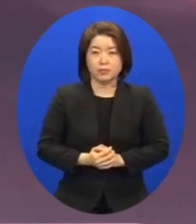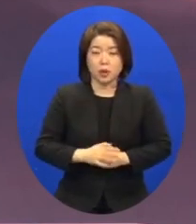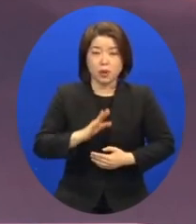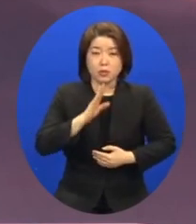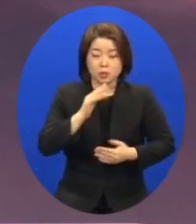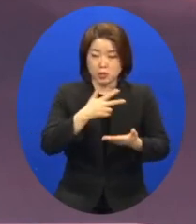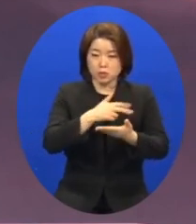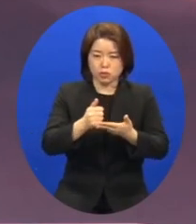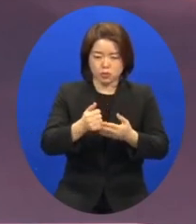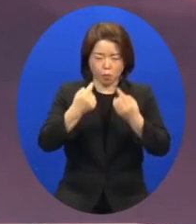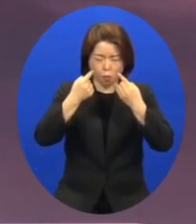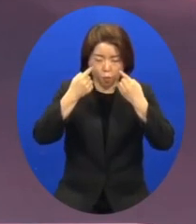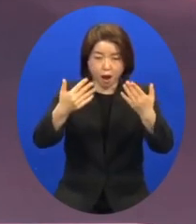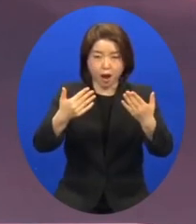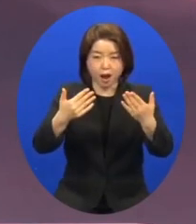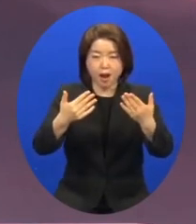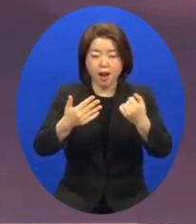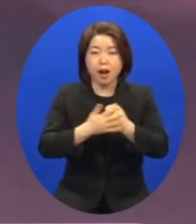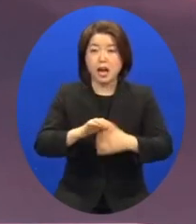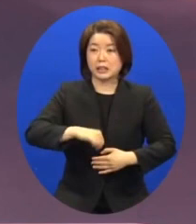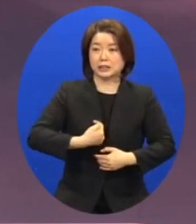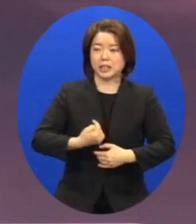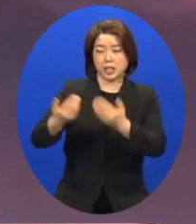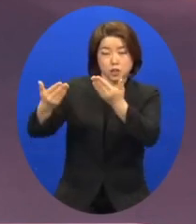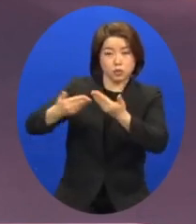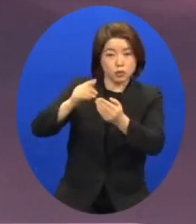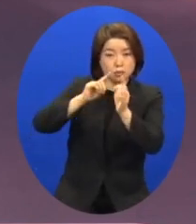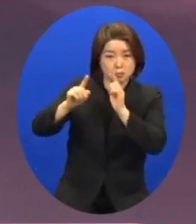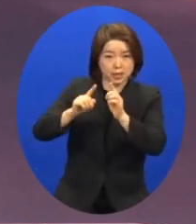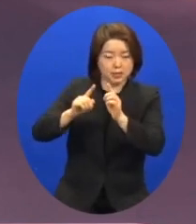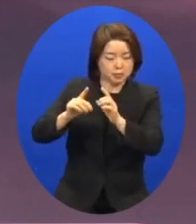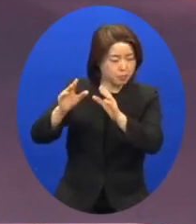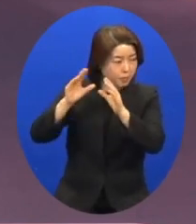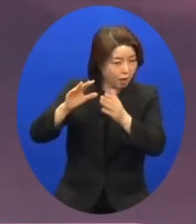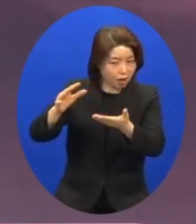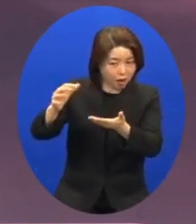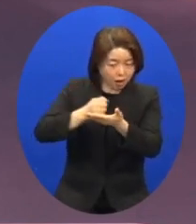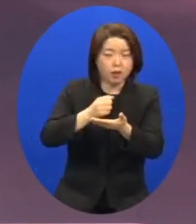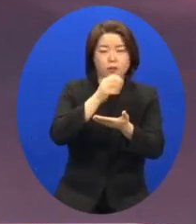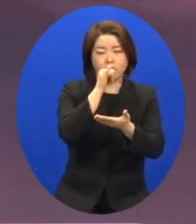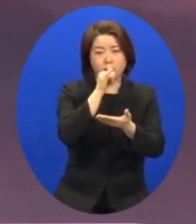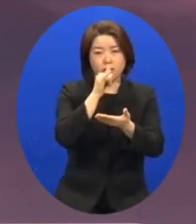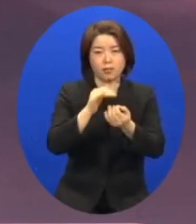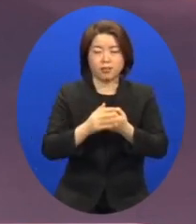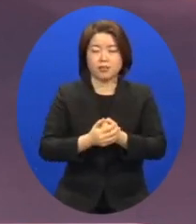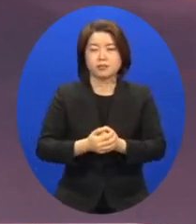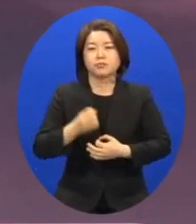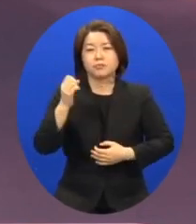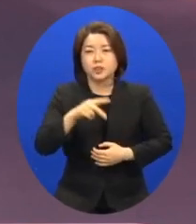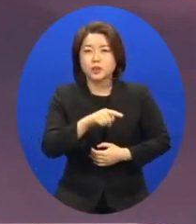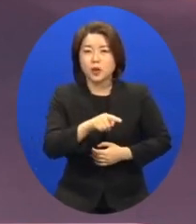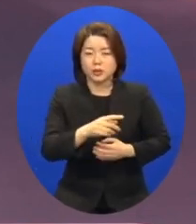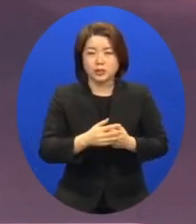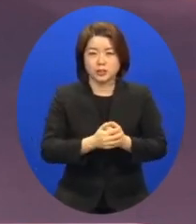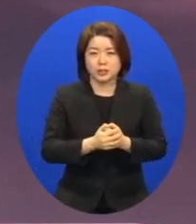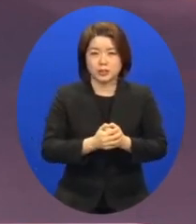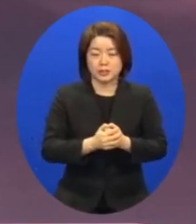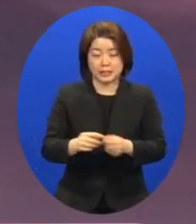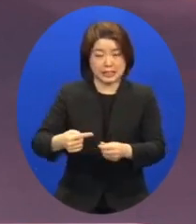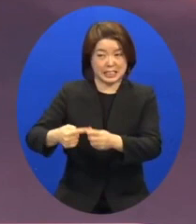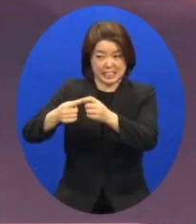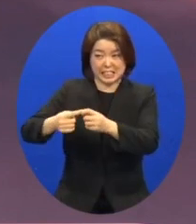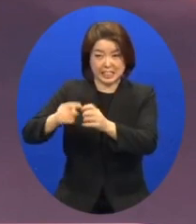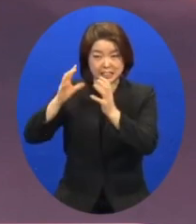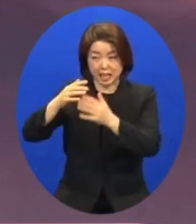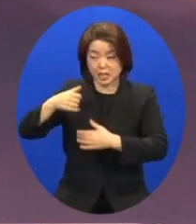정말 주님의 정확하게 자기에게 주시는 말씀을 주신 것 을 해요 그리고 그 1등 하는